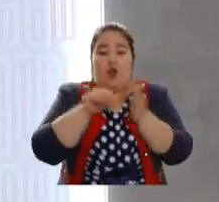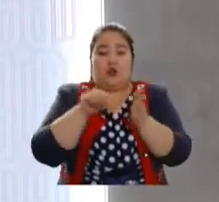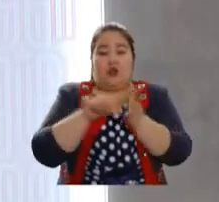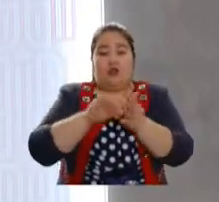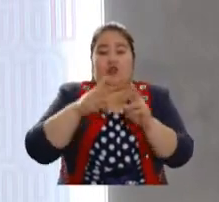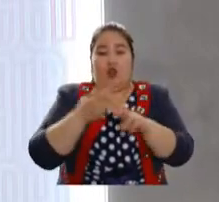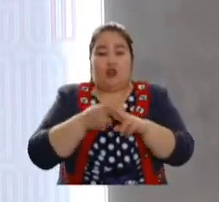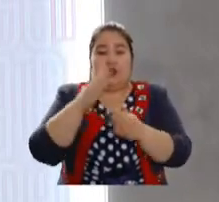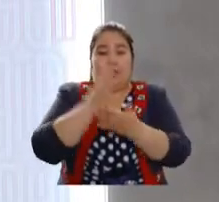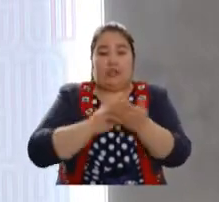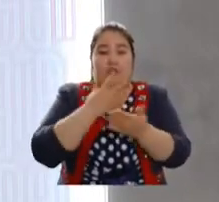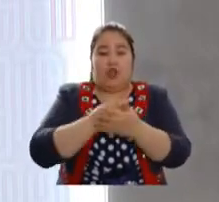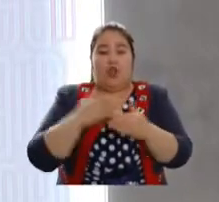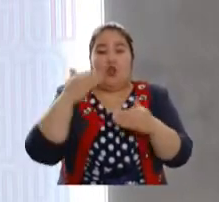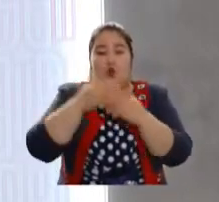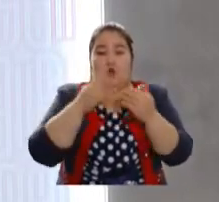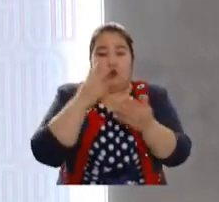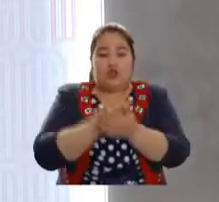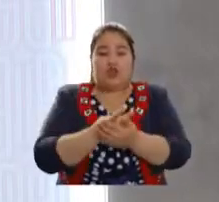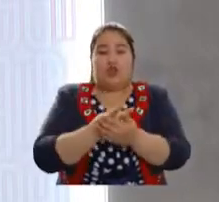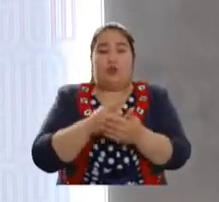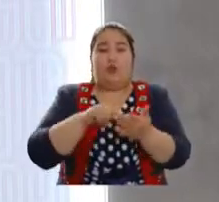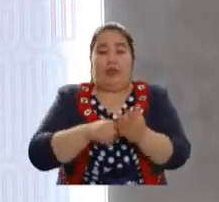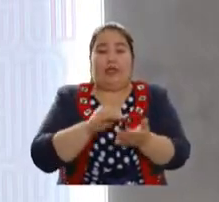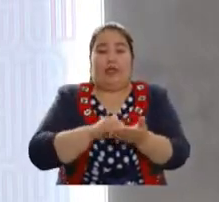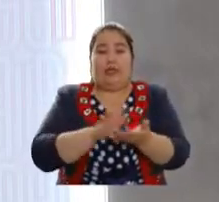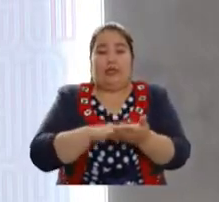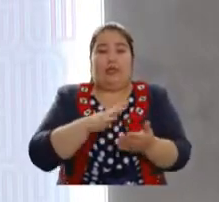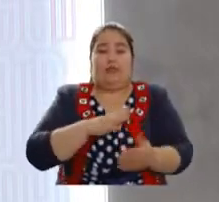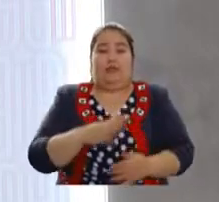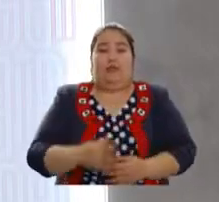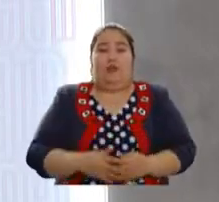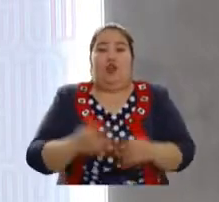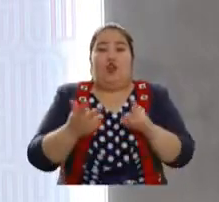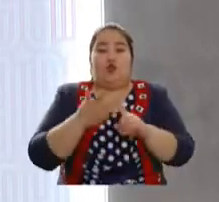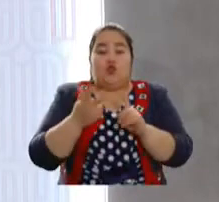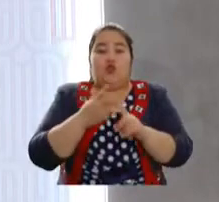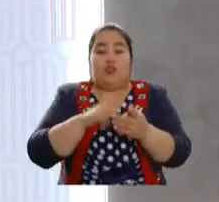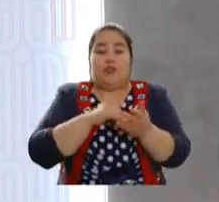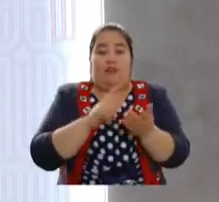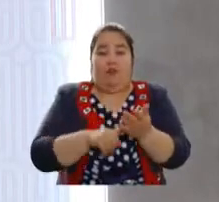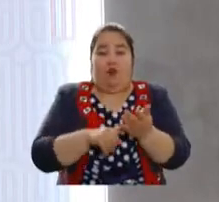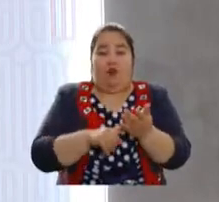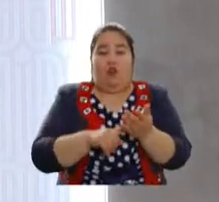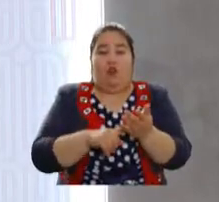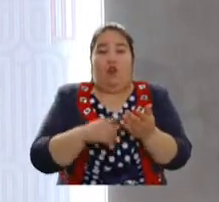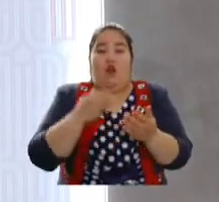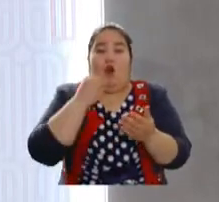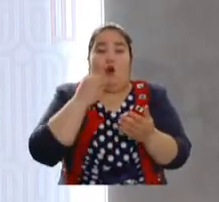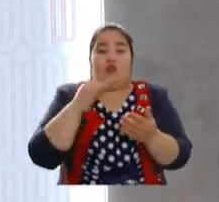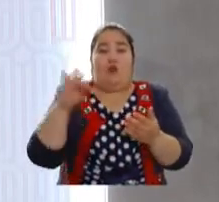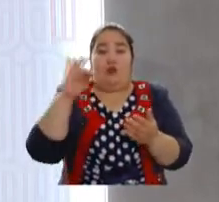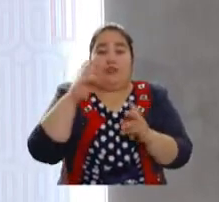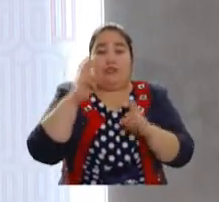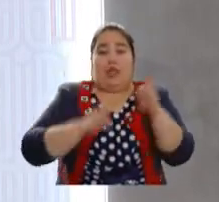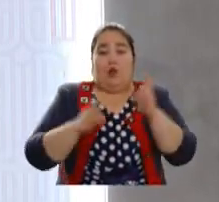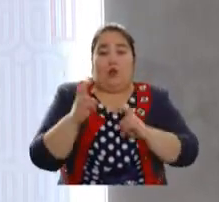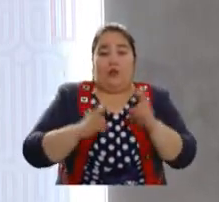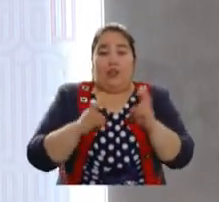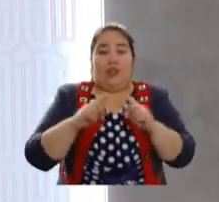choralarini ko'rishi belgilangan. Uchinchi savol, demak, oziq-ovqat